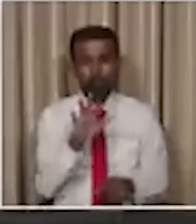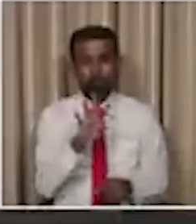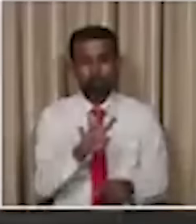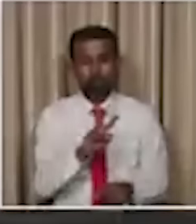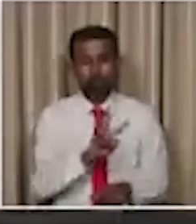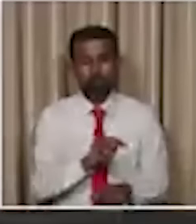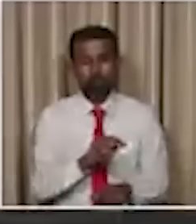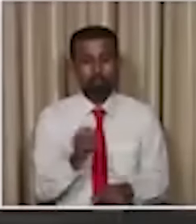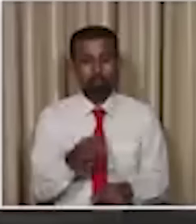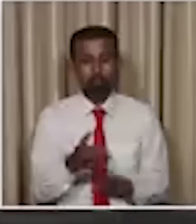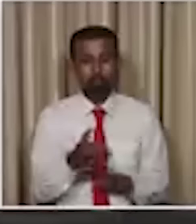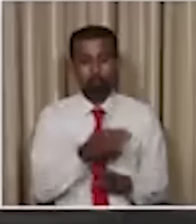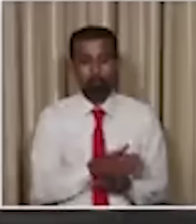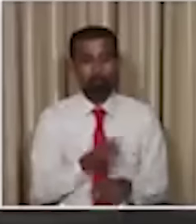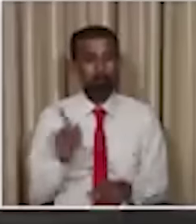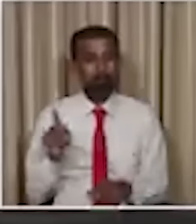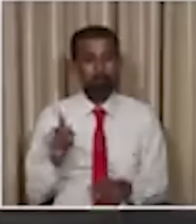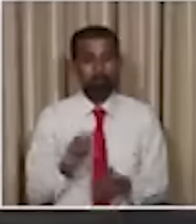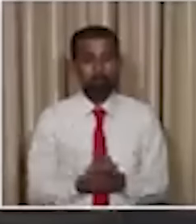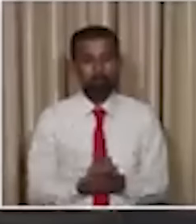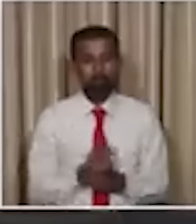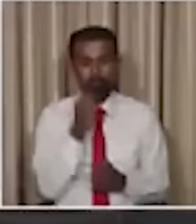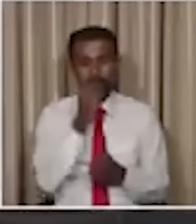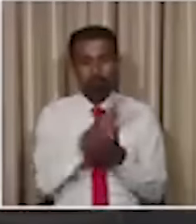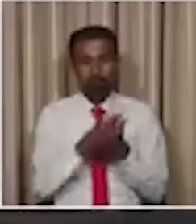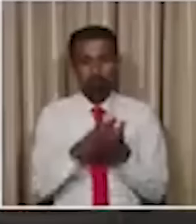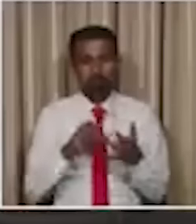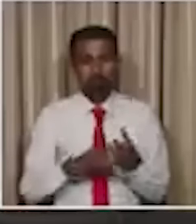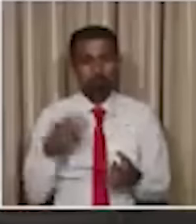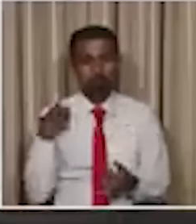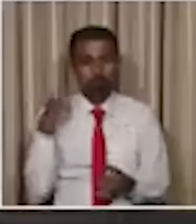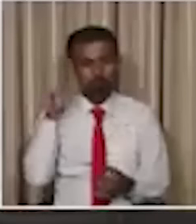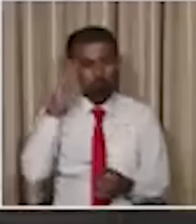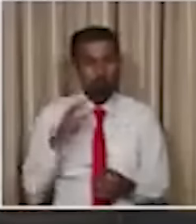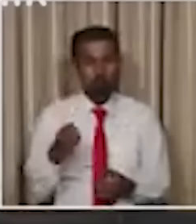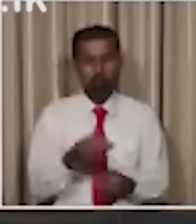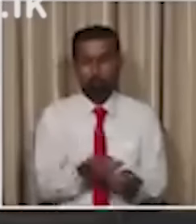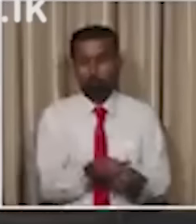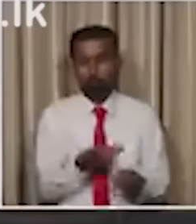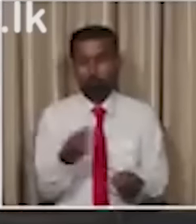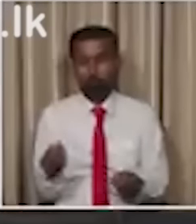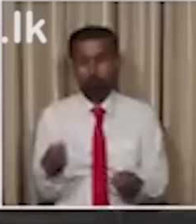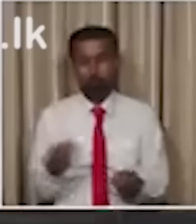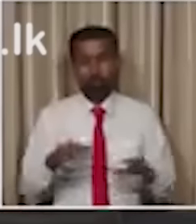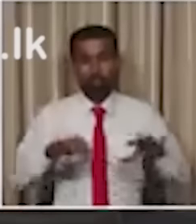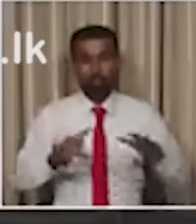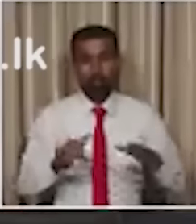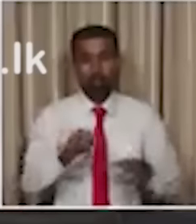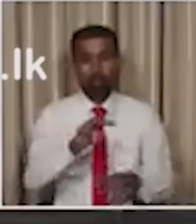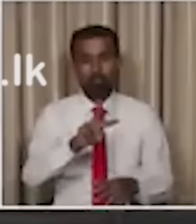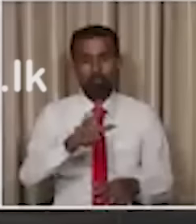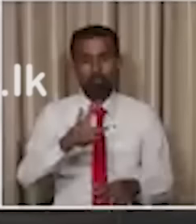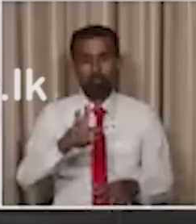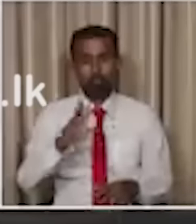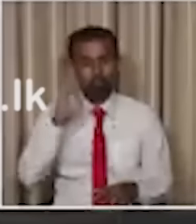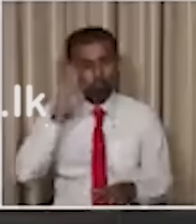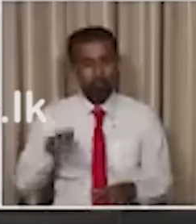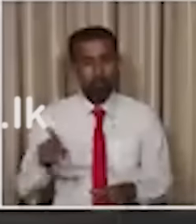2019/04/20 දිනට පෙර සිටියේ කවුද? එම හෝටලයේ සහරන් නැවති සිටි කාමරයට ආසන්න 623 කාමරයේ සිටියේ